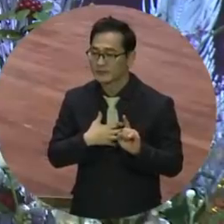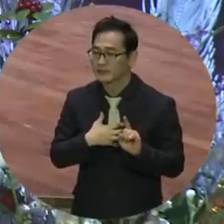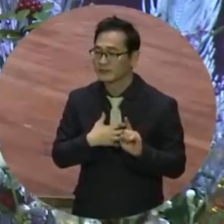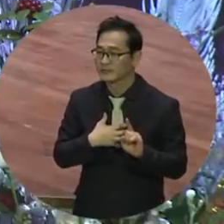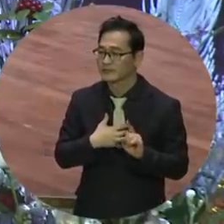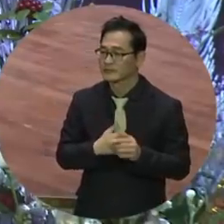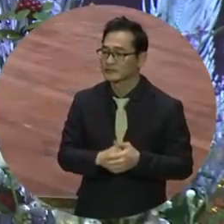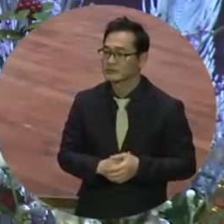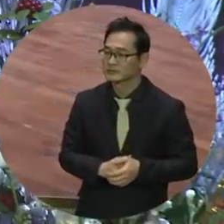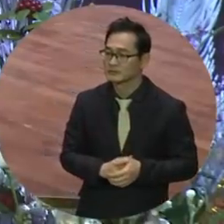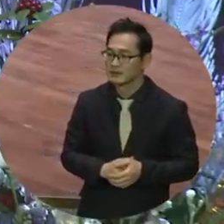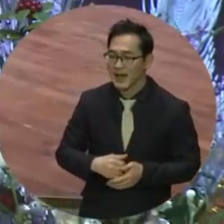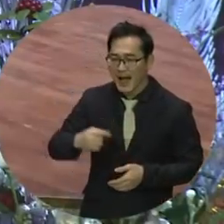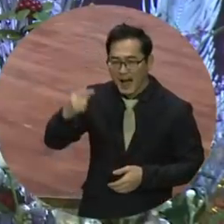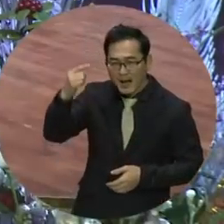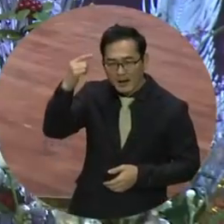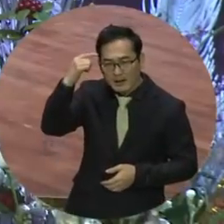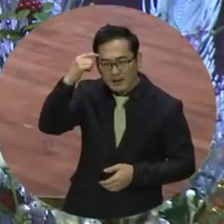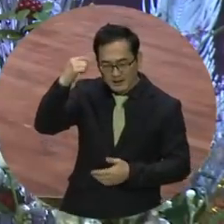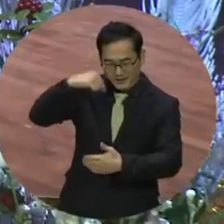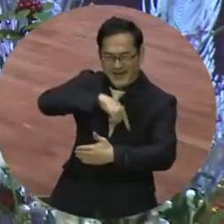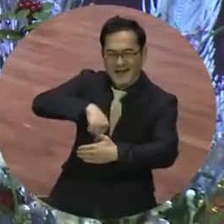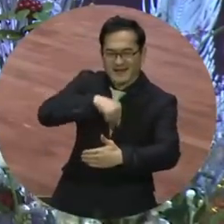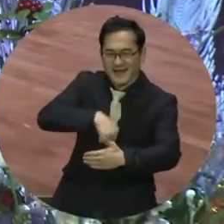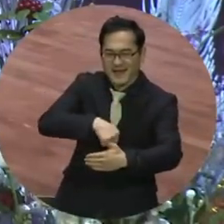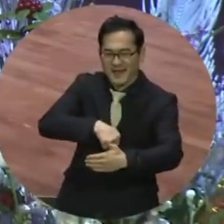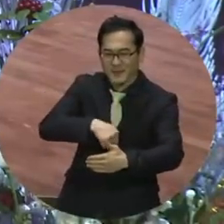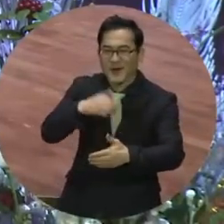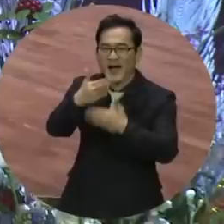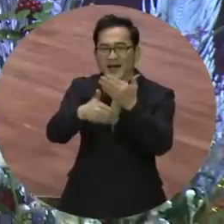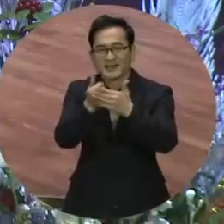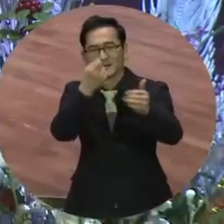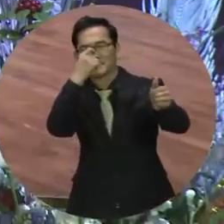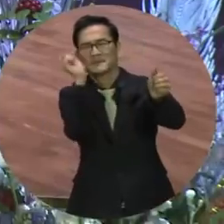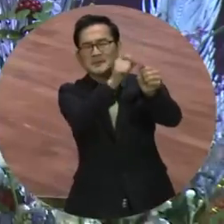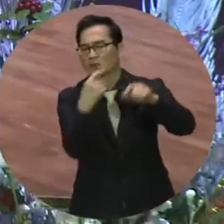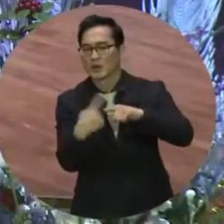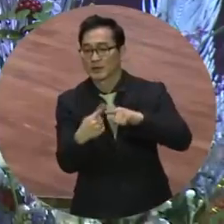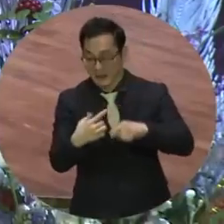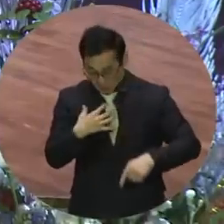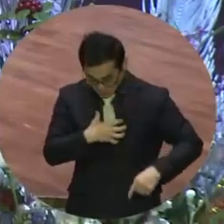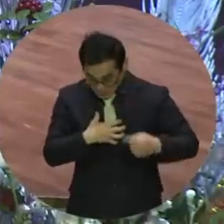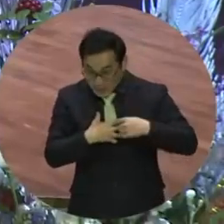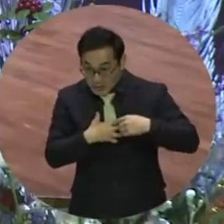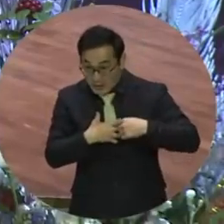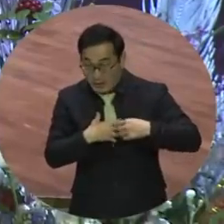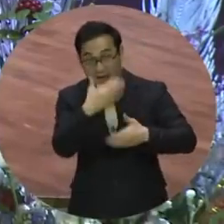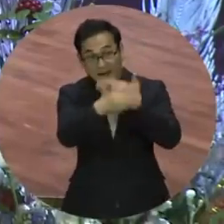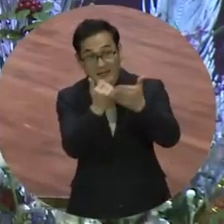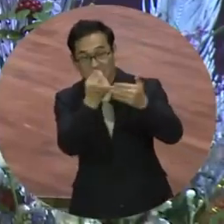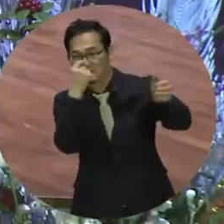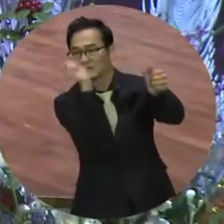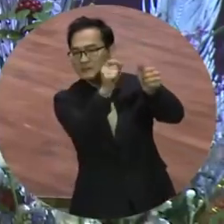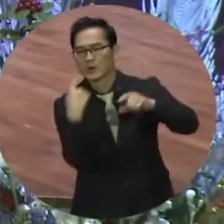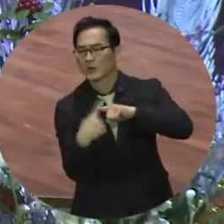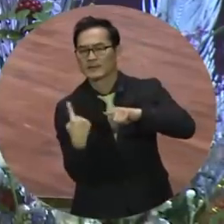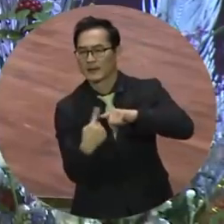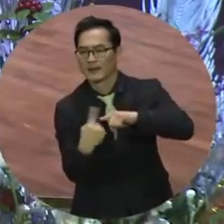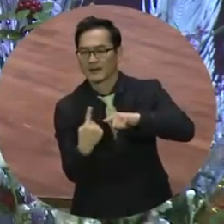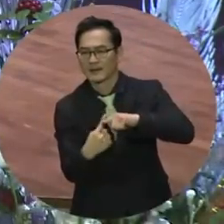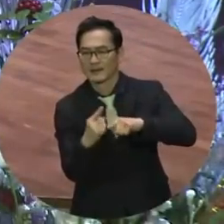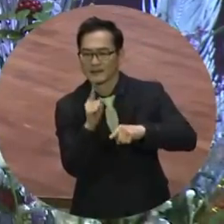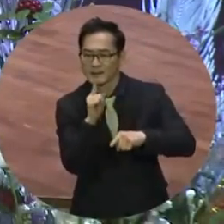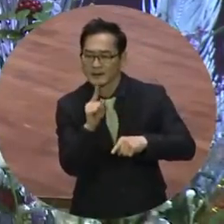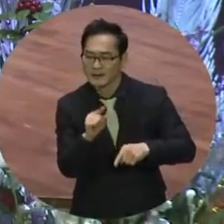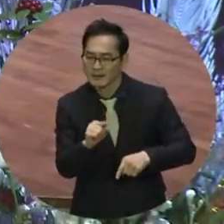무의식적인 신성 모독이다 그랬어요. 보통 말이 아니에요. 염려를 계속한다. 그것도 뭐 어쩌다가 하루 정도